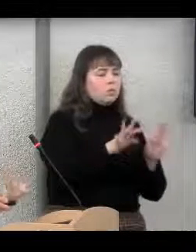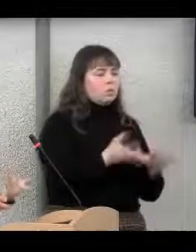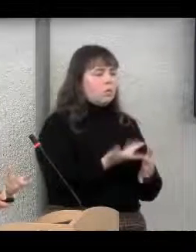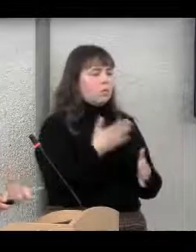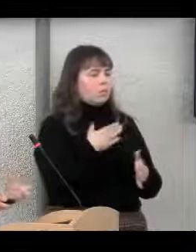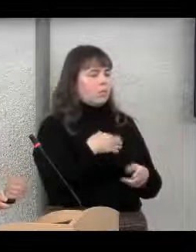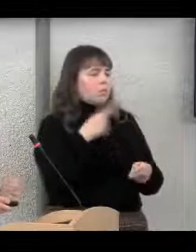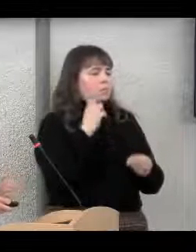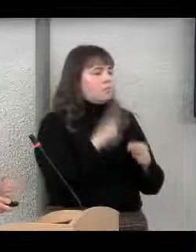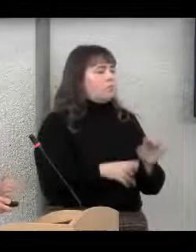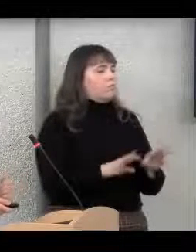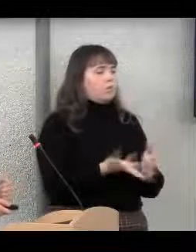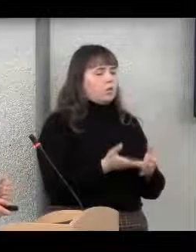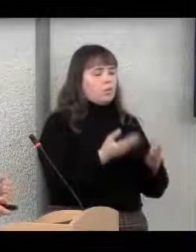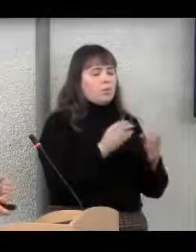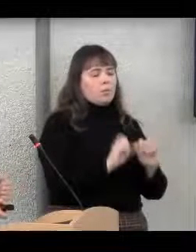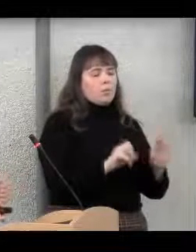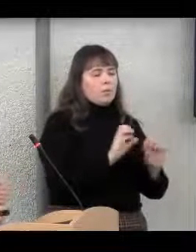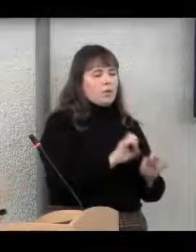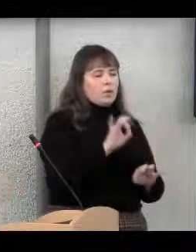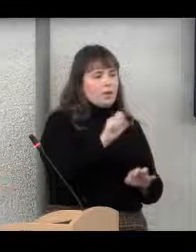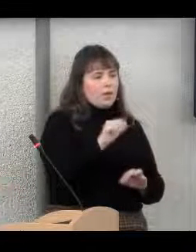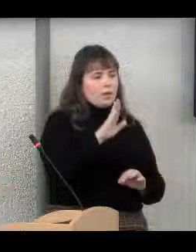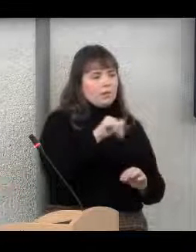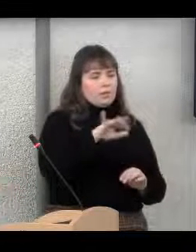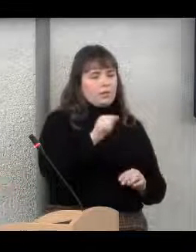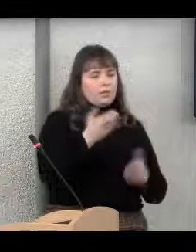priėmėme projekto metu, papasakos mano kolegė Gabija.